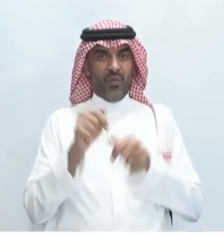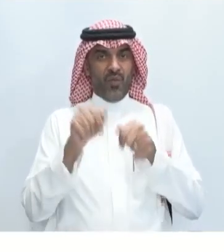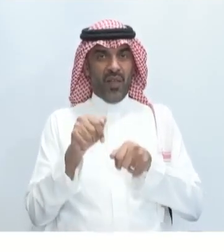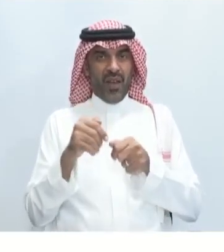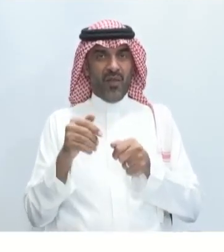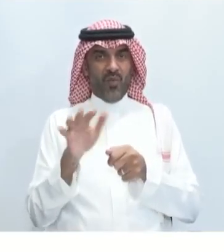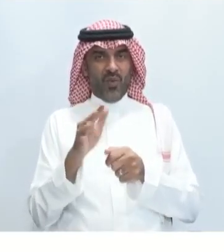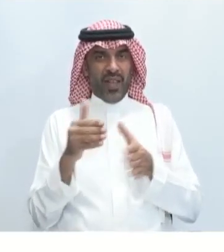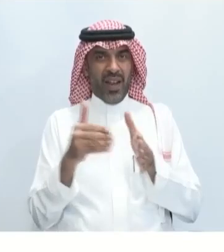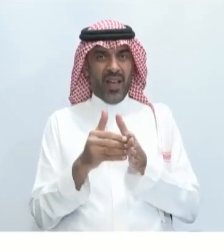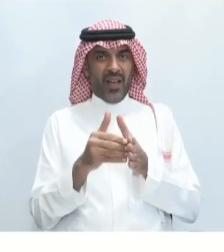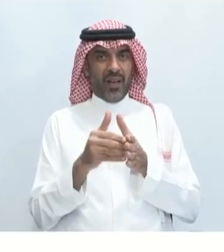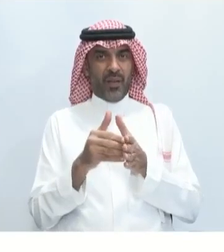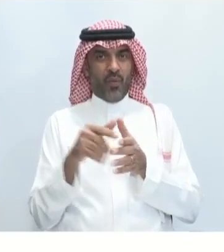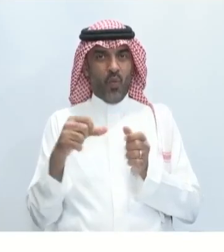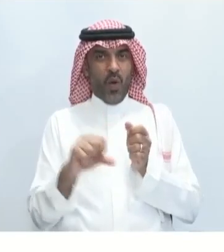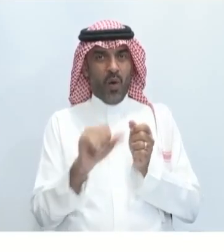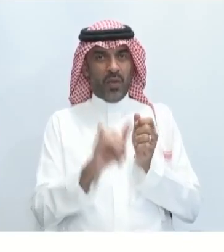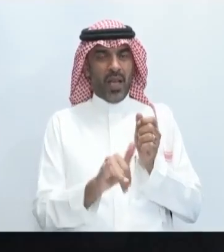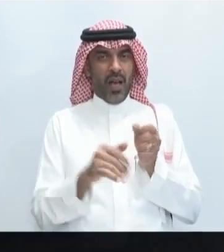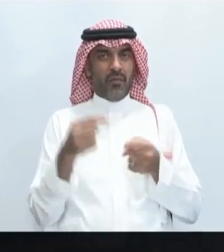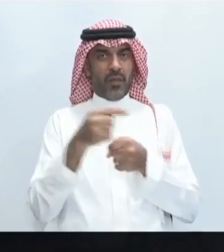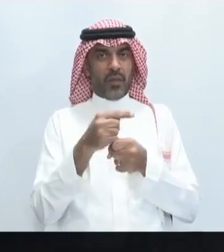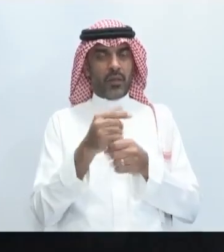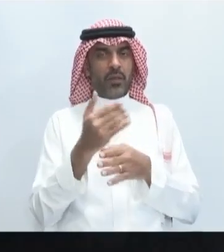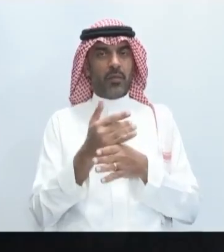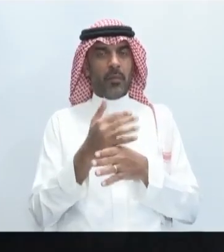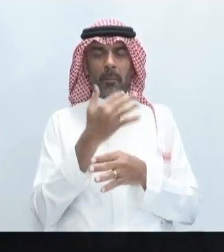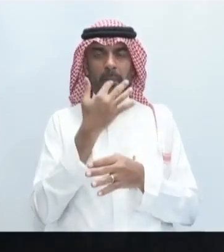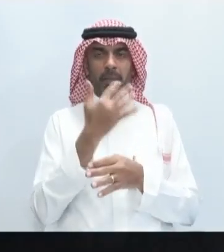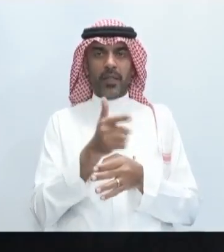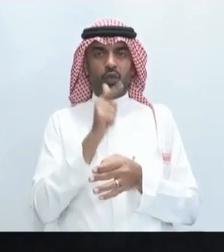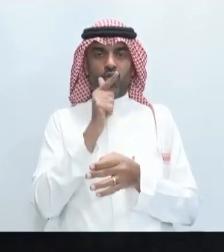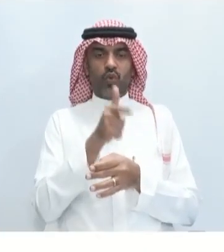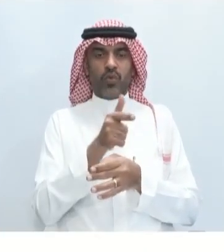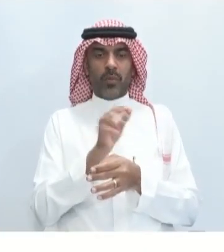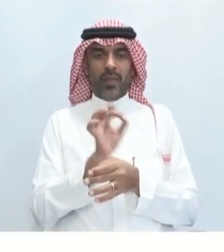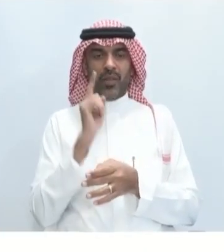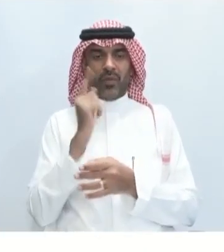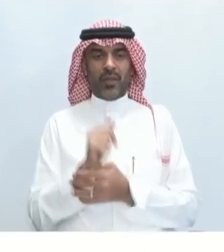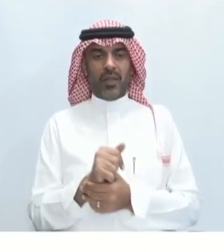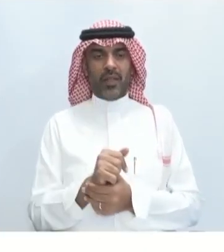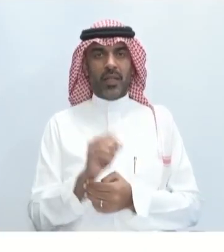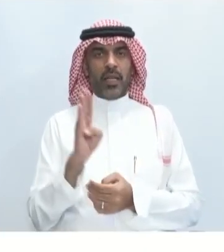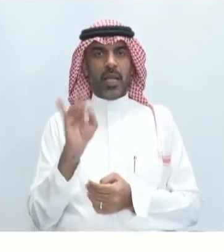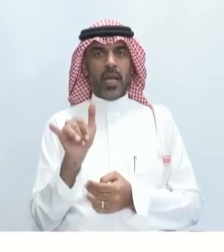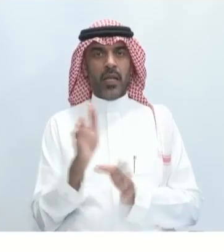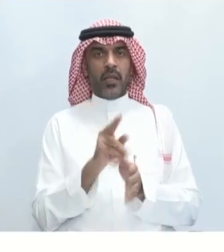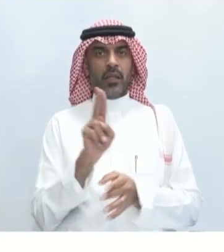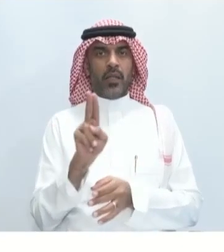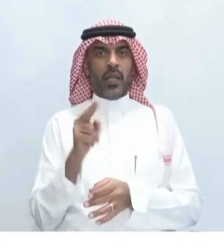بالواو اولياء لماذا لسهوله ماذا نطقها فنقول مثلا كي